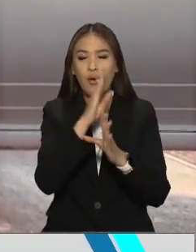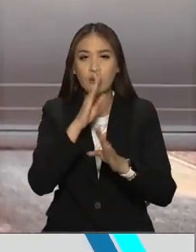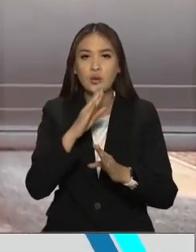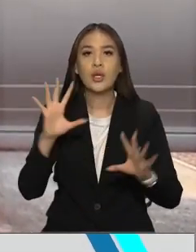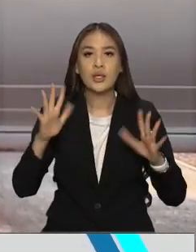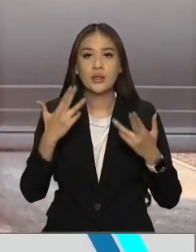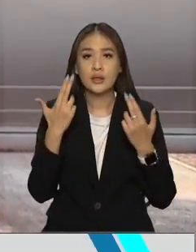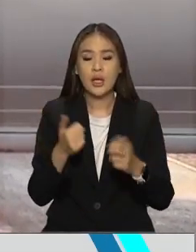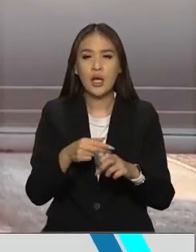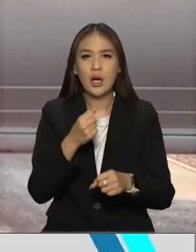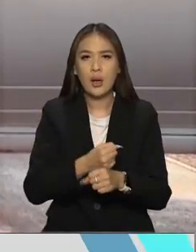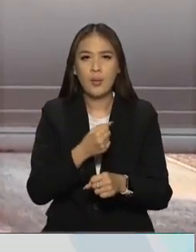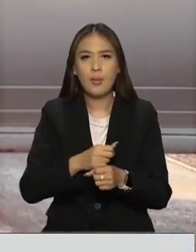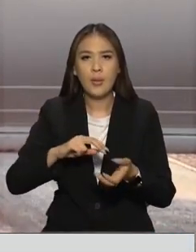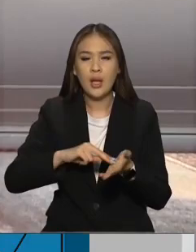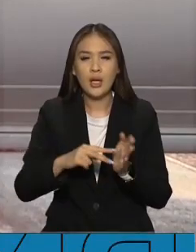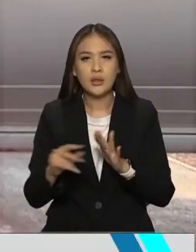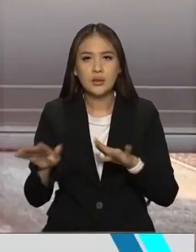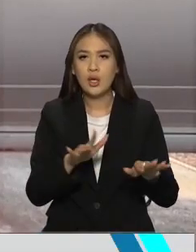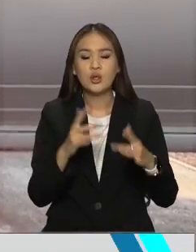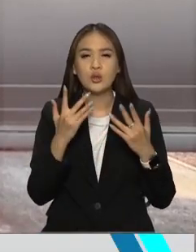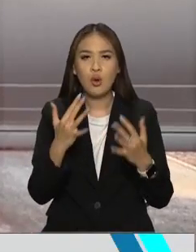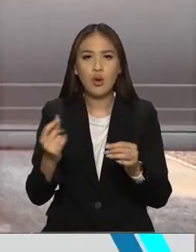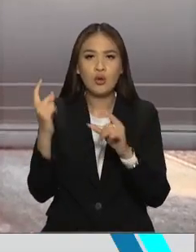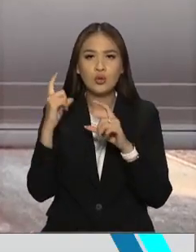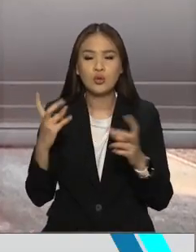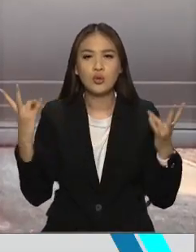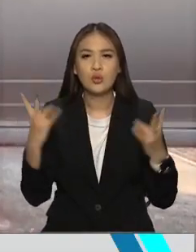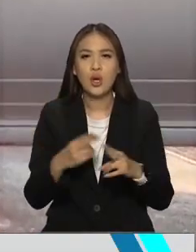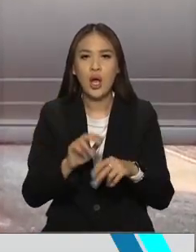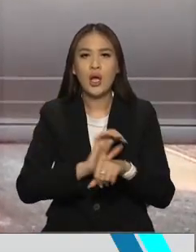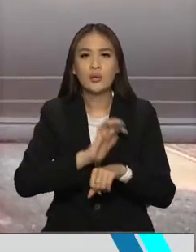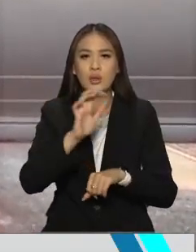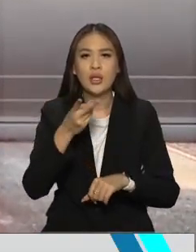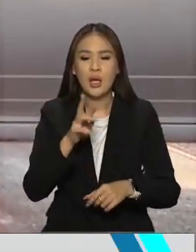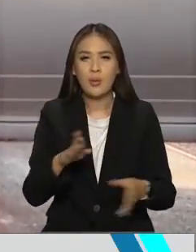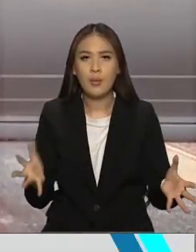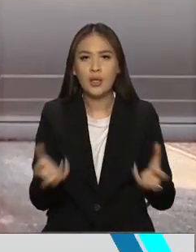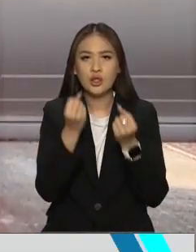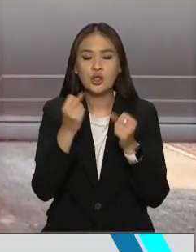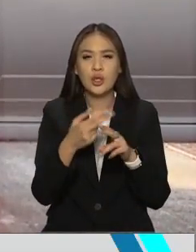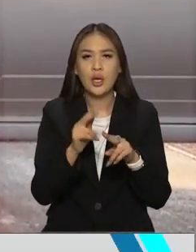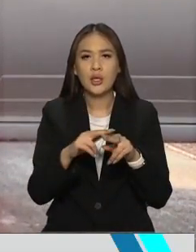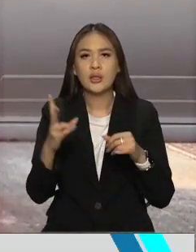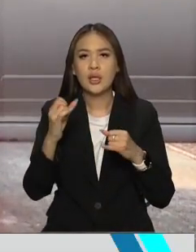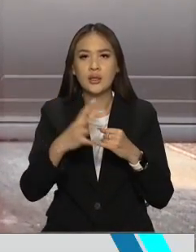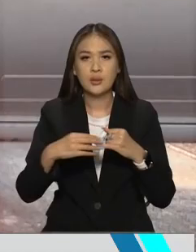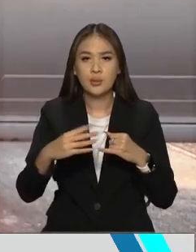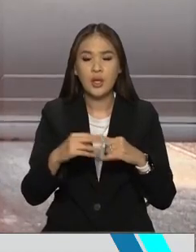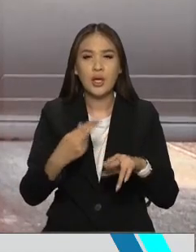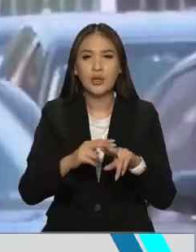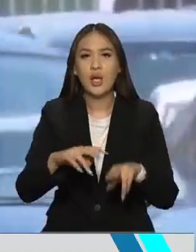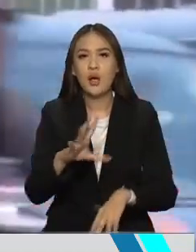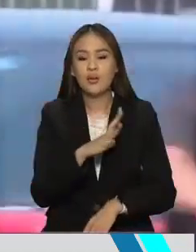да то мы разрабатываем план действий определяем сколько грузов Нам необходимо отправить для поддержки наземной команды Пока что все было довольно